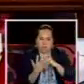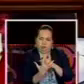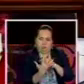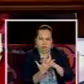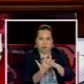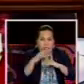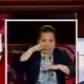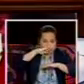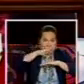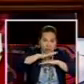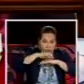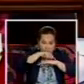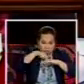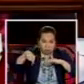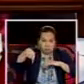mga